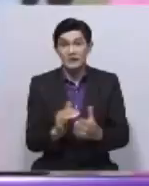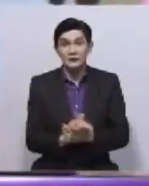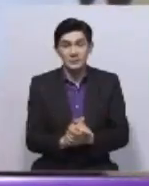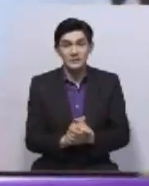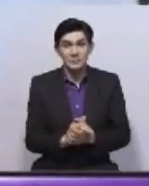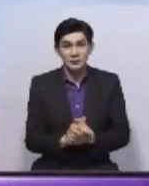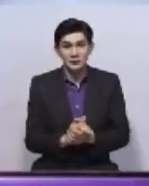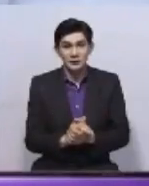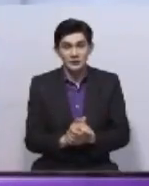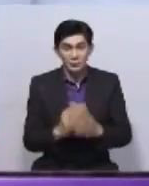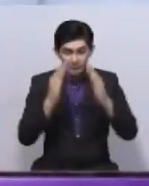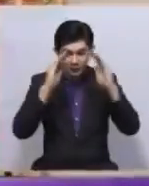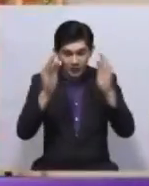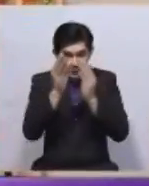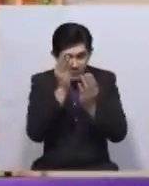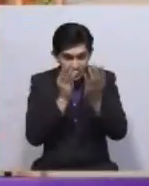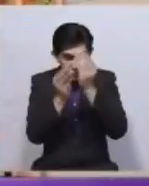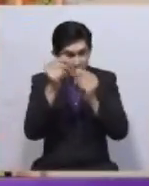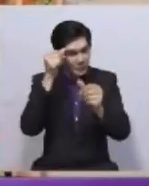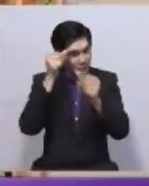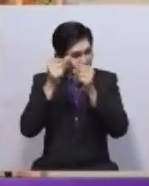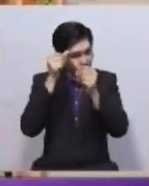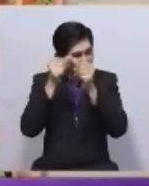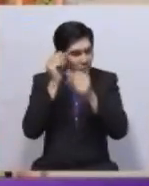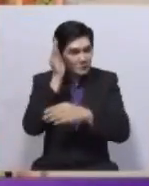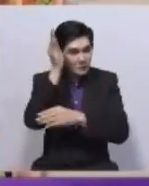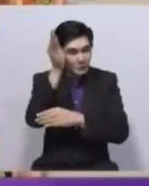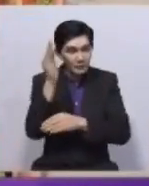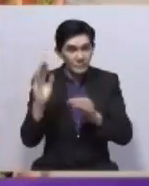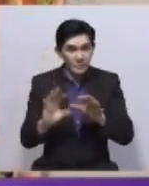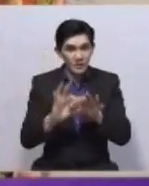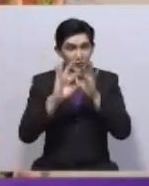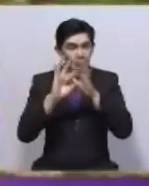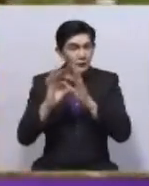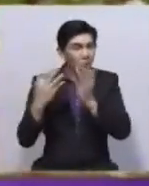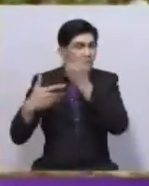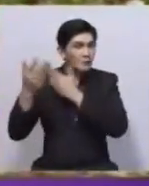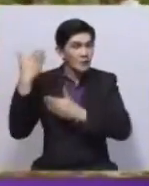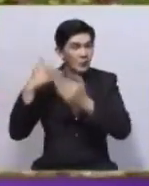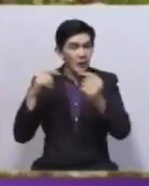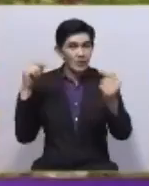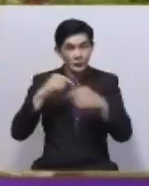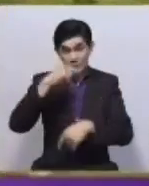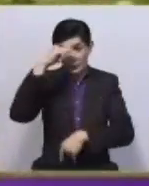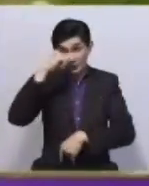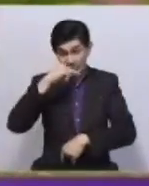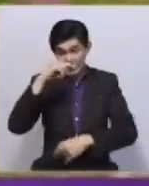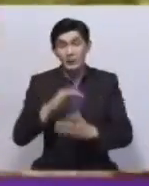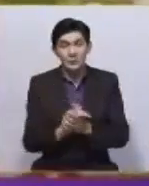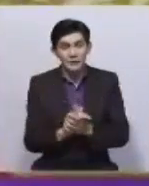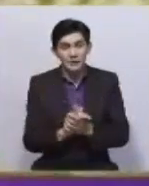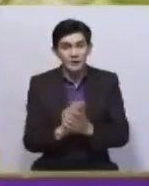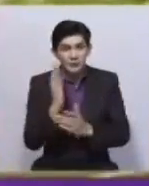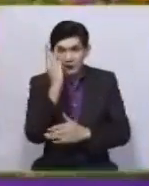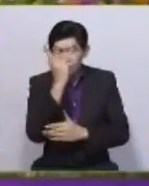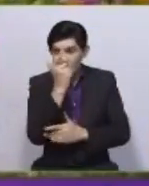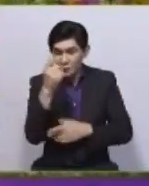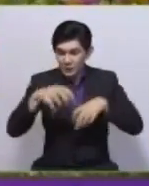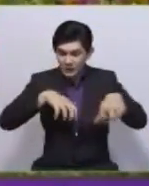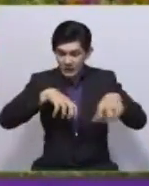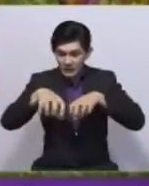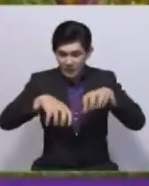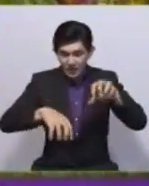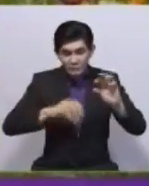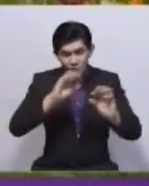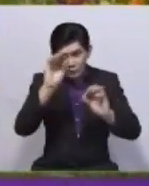ต่างก็เก็บเกี่ยวประสบการณ์เพื่อเป็นความทรงจำในอนาคตเกี่ยวกับความเป็นมาของวัฒนธรรมของประเทศไทยและความงดงามของการจัดตก